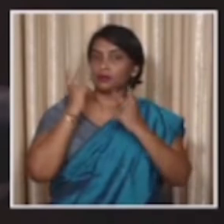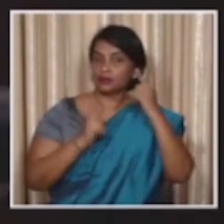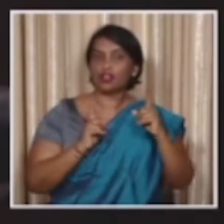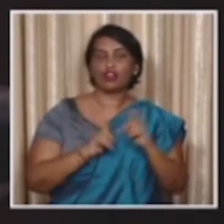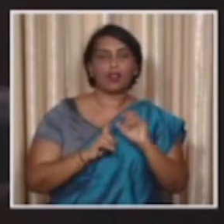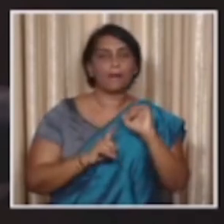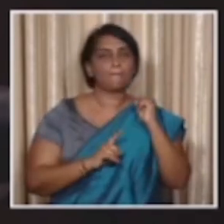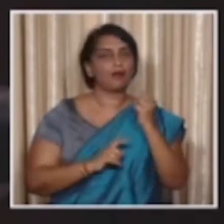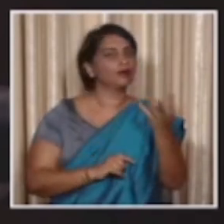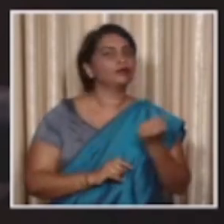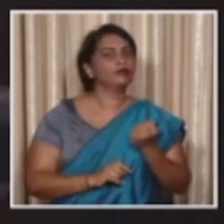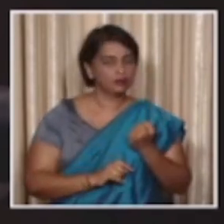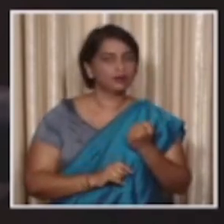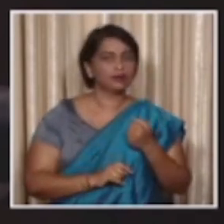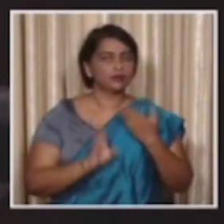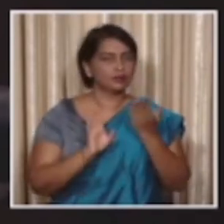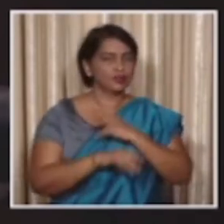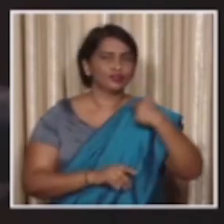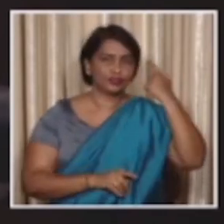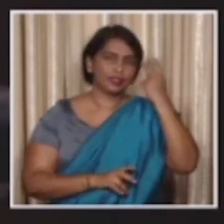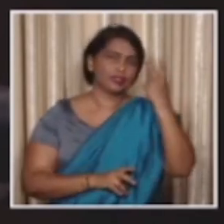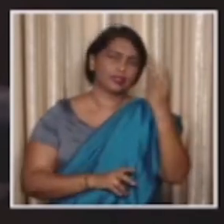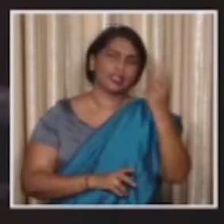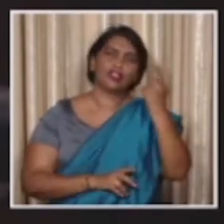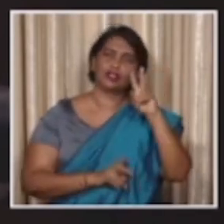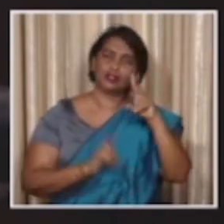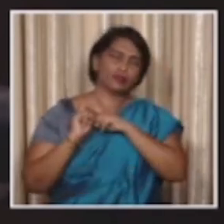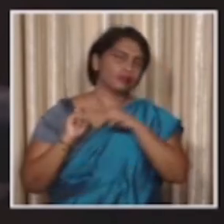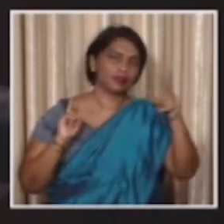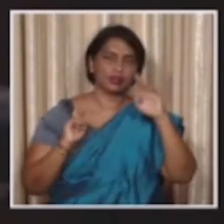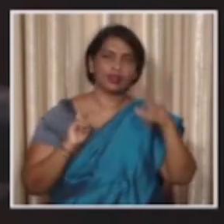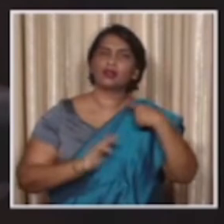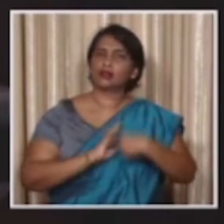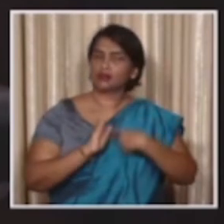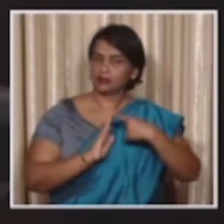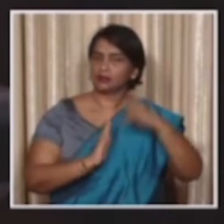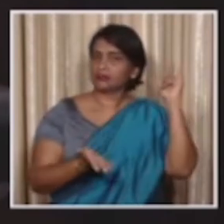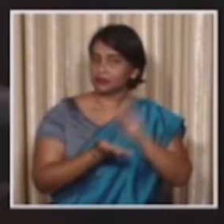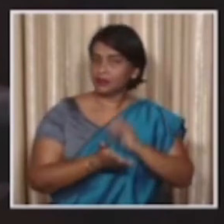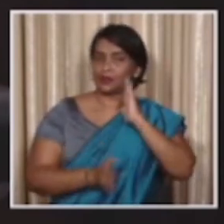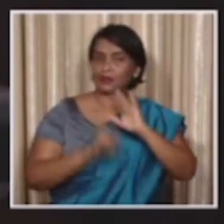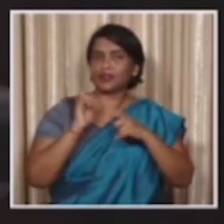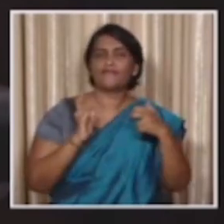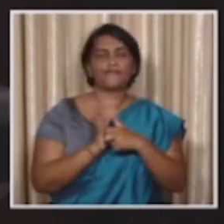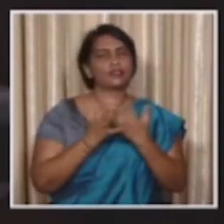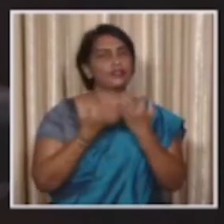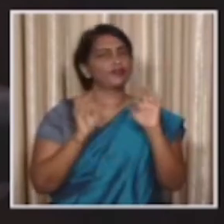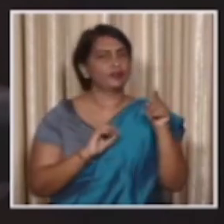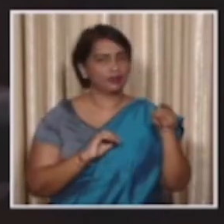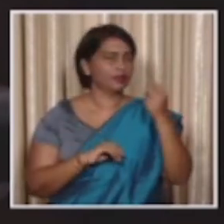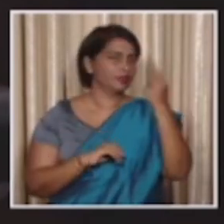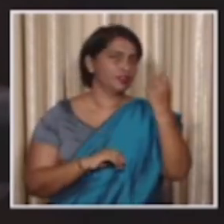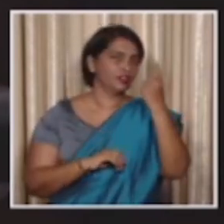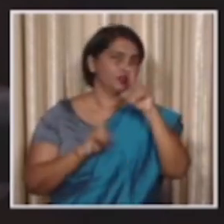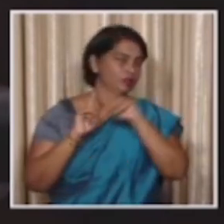ඩොලර් 50ක් ගන්නවා. ඉතින් අපි ඉස්සර අපි දන්නවා 2012 වෙනකම්ම ලංකාවට එන සංචාරකයන්ට වීසා නොමිලේ දුන්නේ.